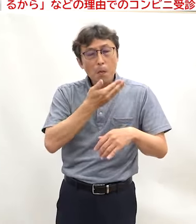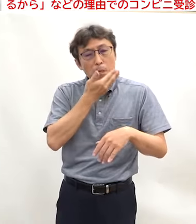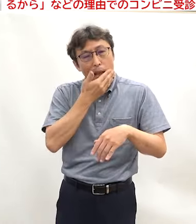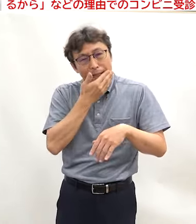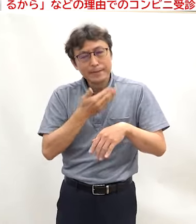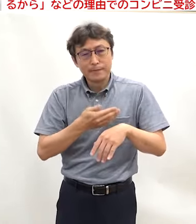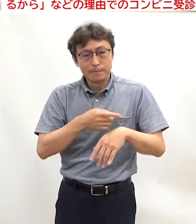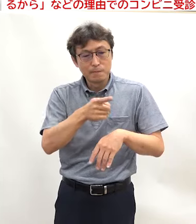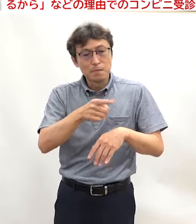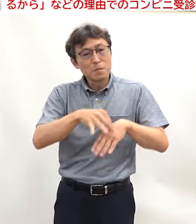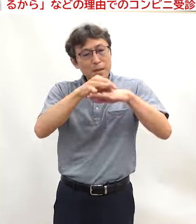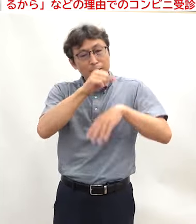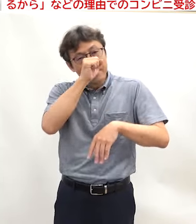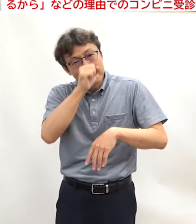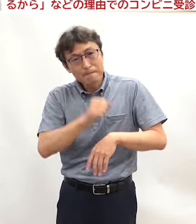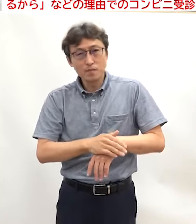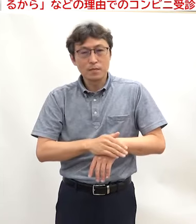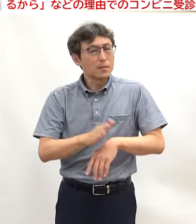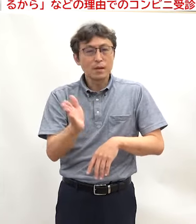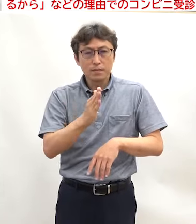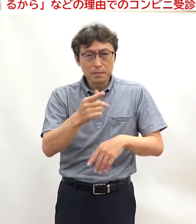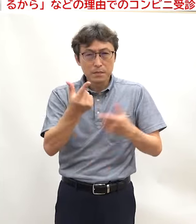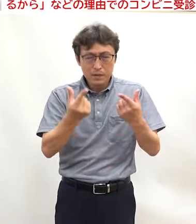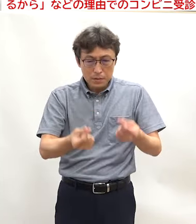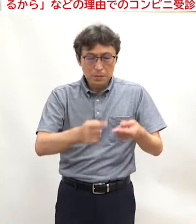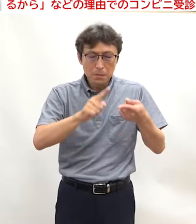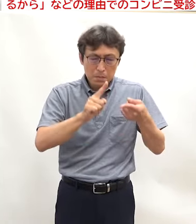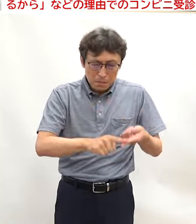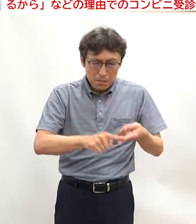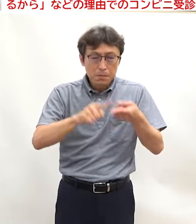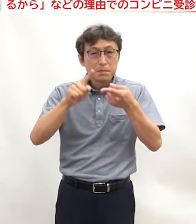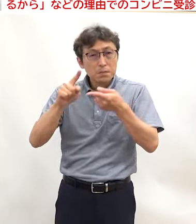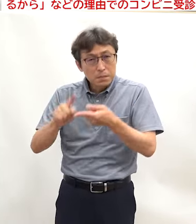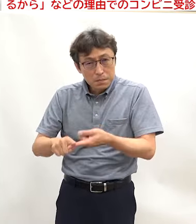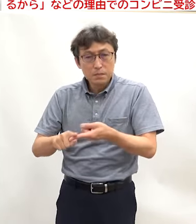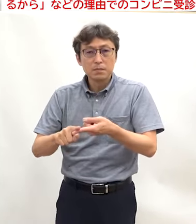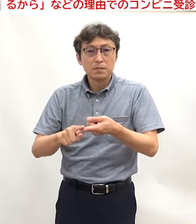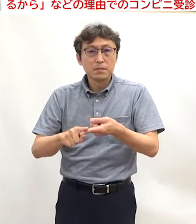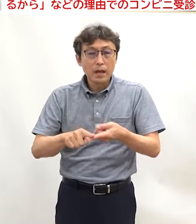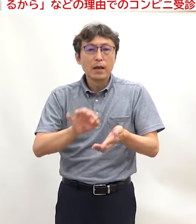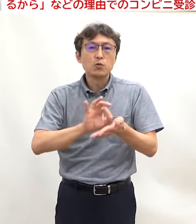なくて、ぜひ適正な受診、基本的には